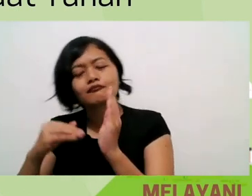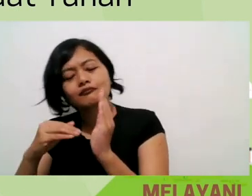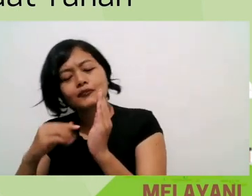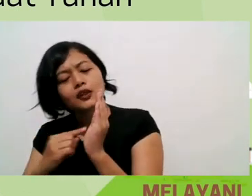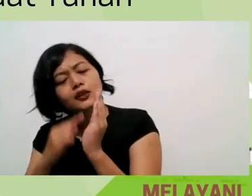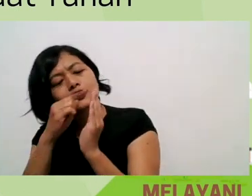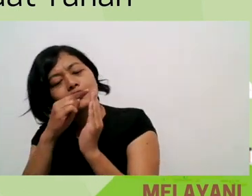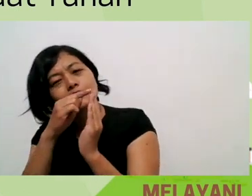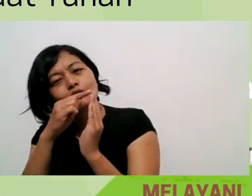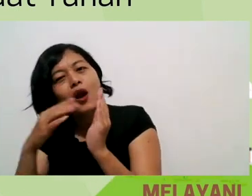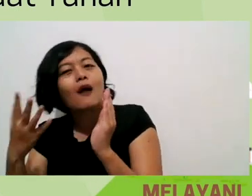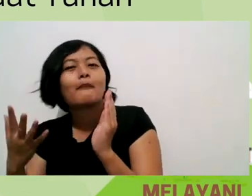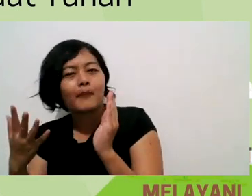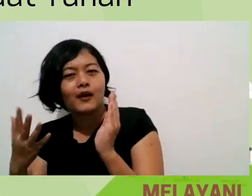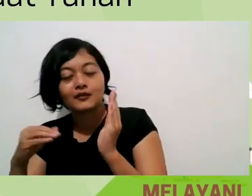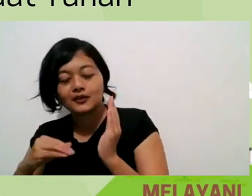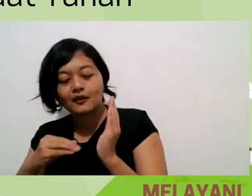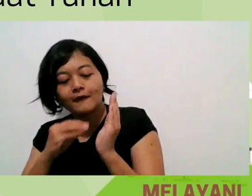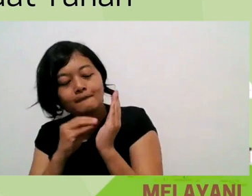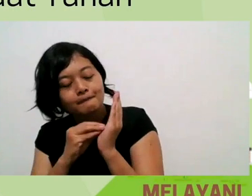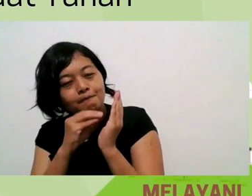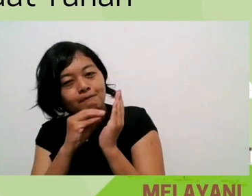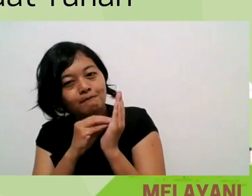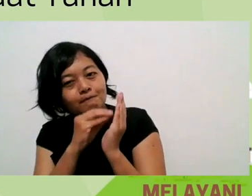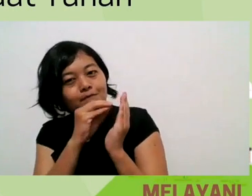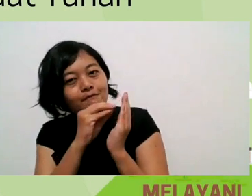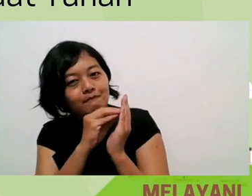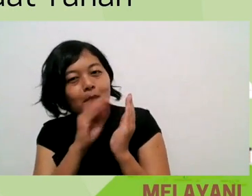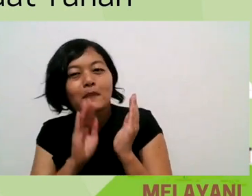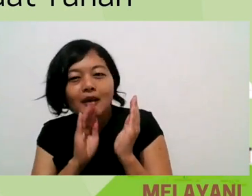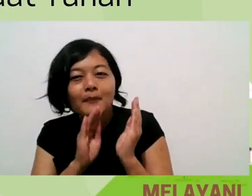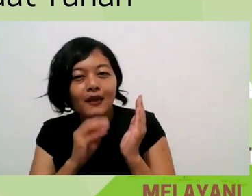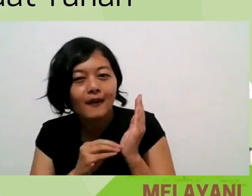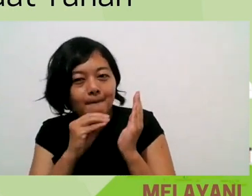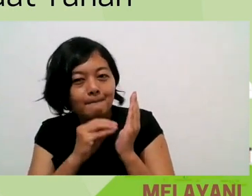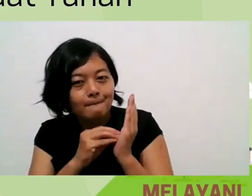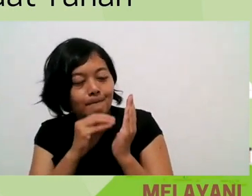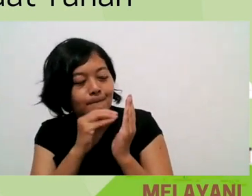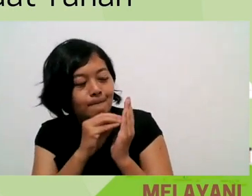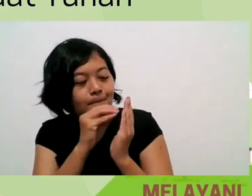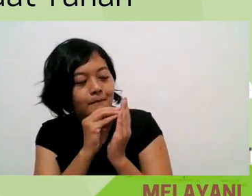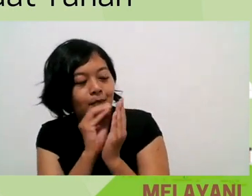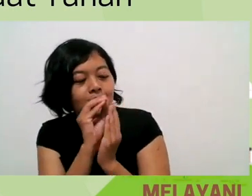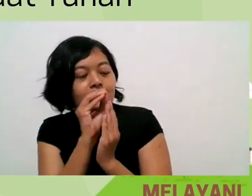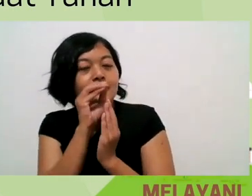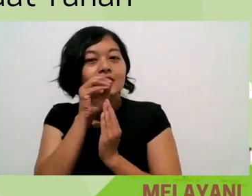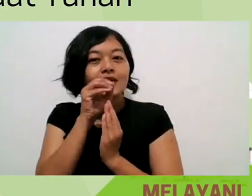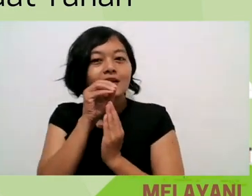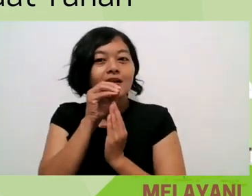Lalu, hal pertama yang dilihatnya adalah sebuah kolam.